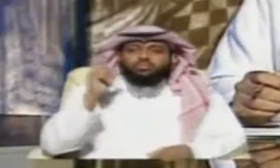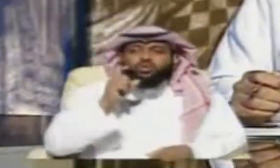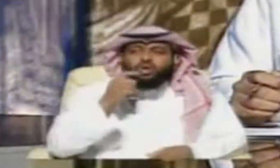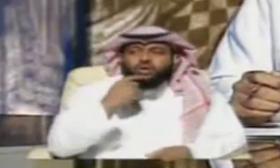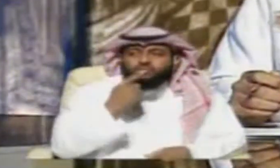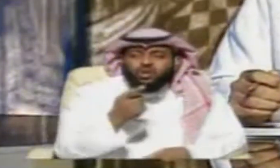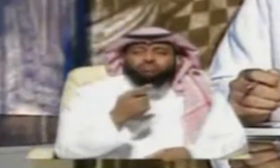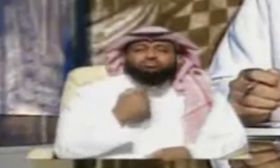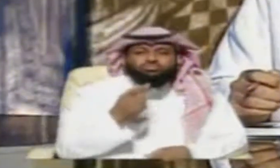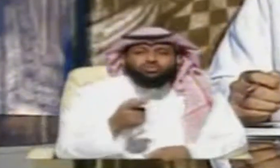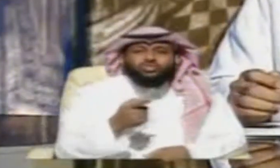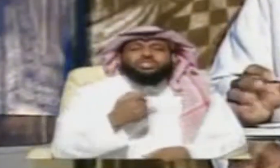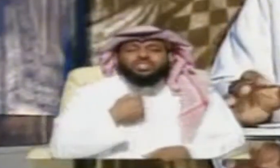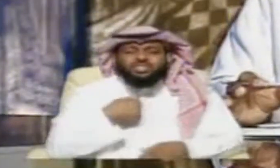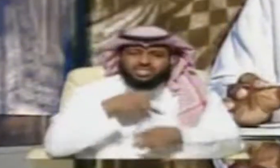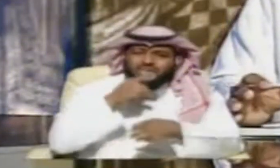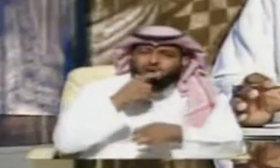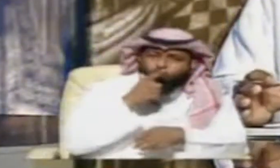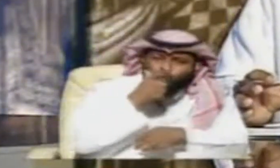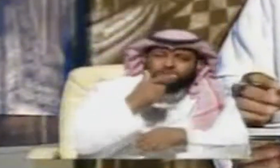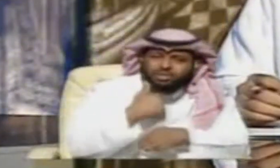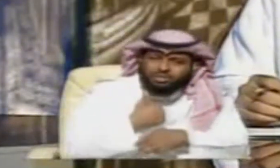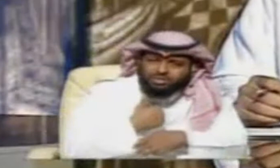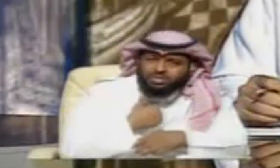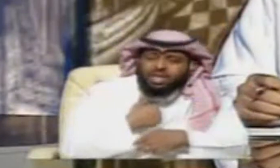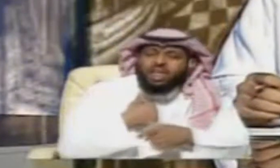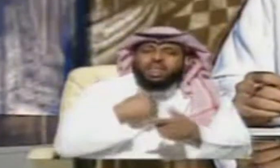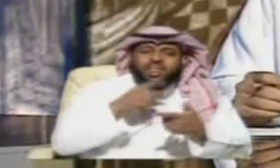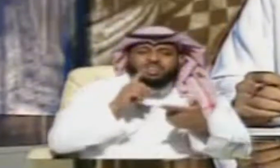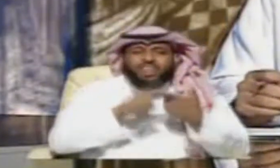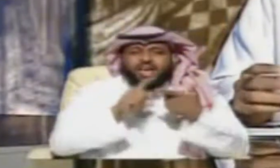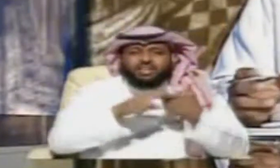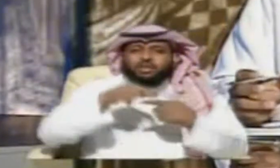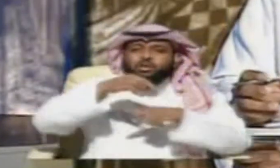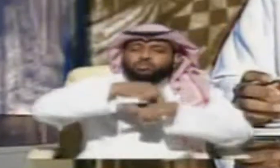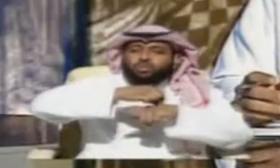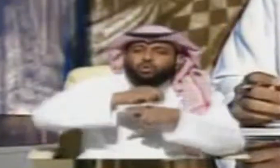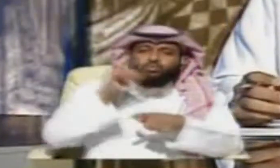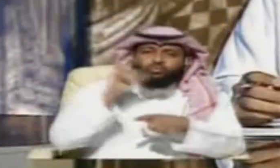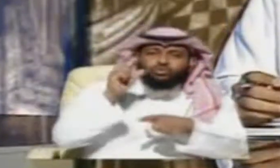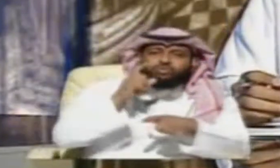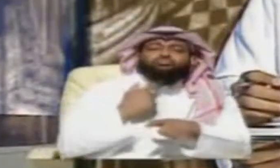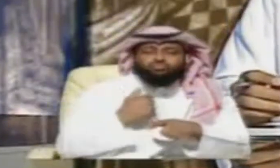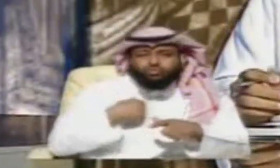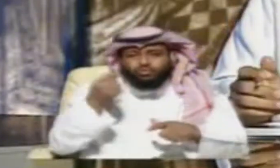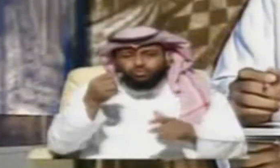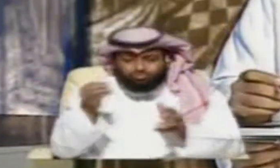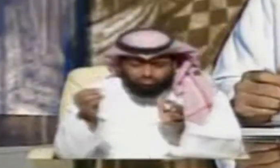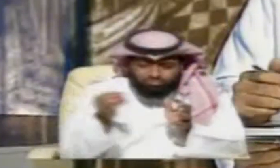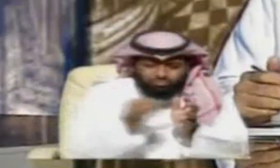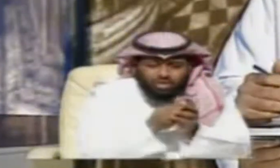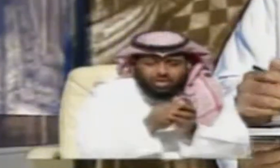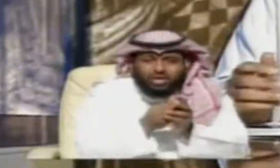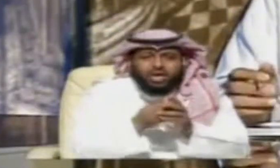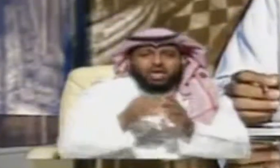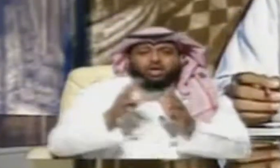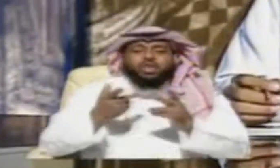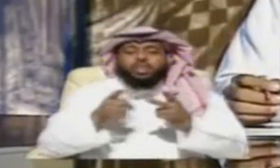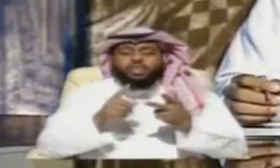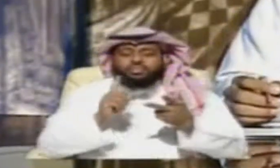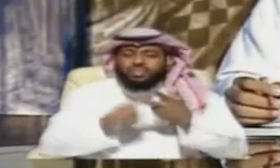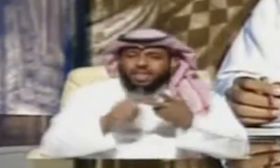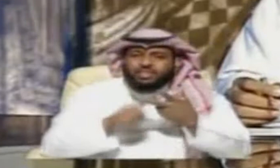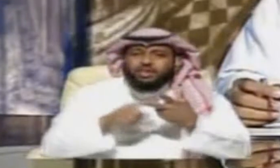أن يقول فلا ينطق حرفا، ومنهم من يملك أن يتصدق وينفق فلا يبذل ريال واحد، ومنهم